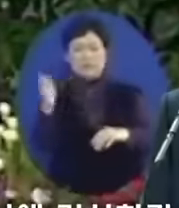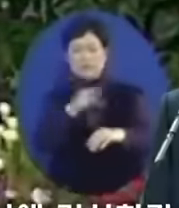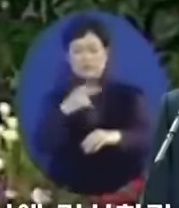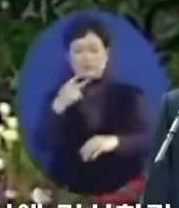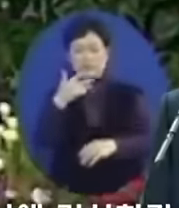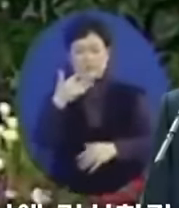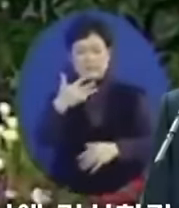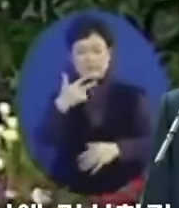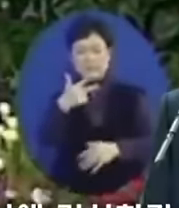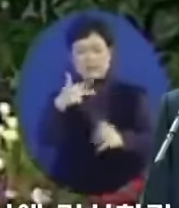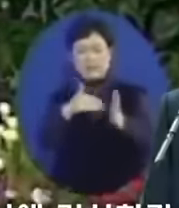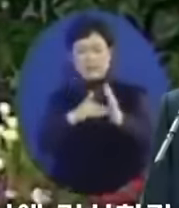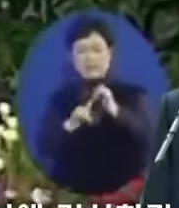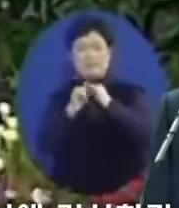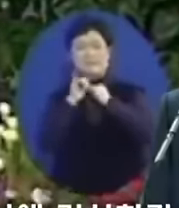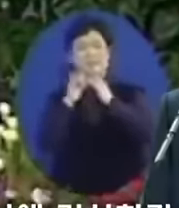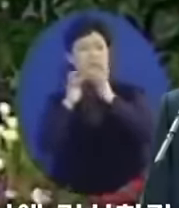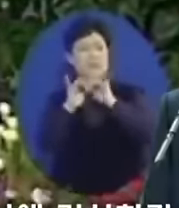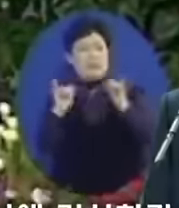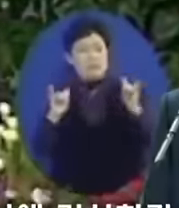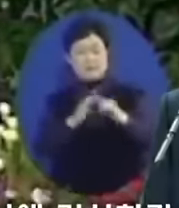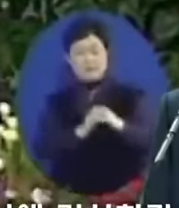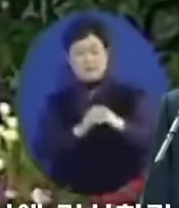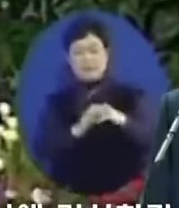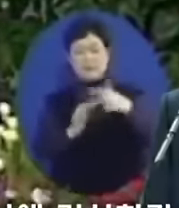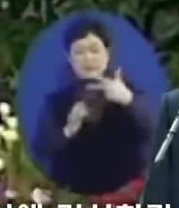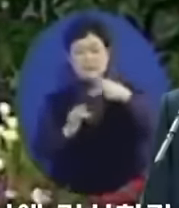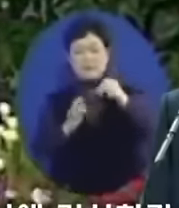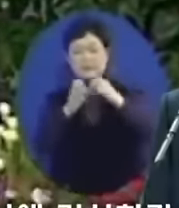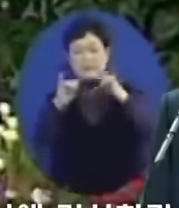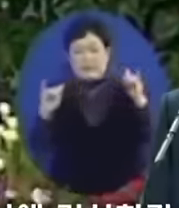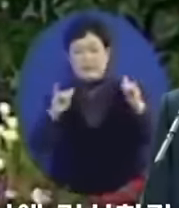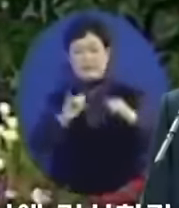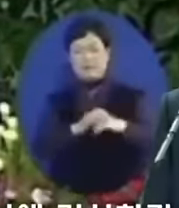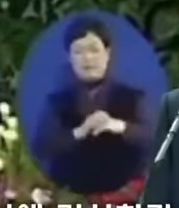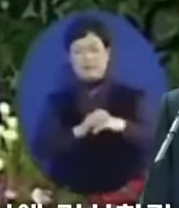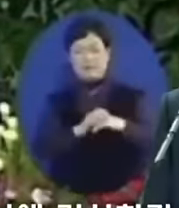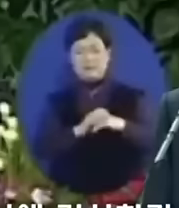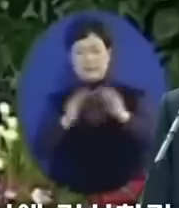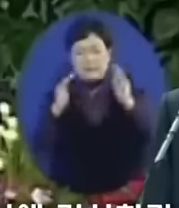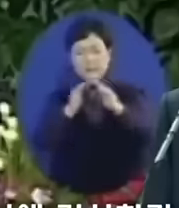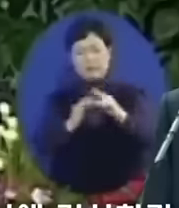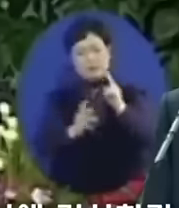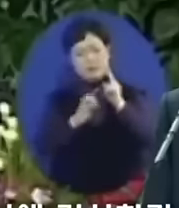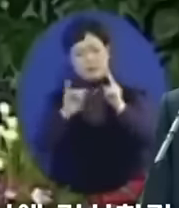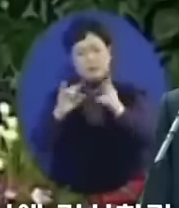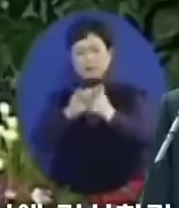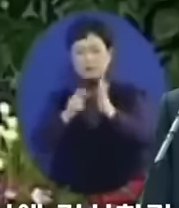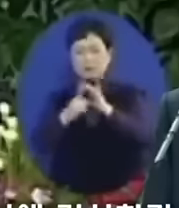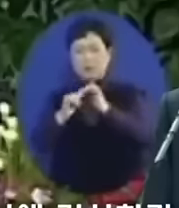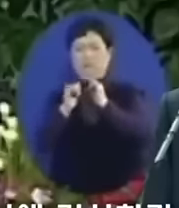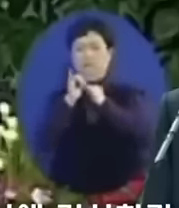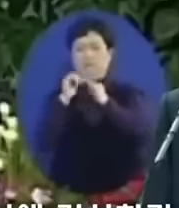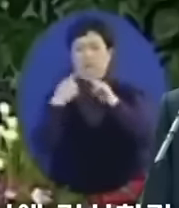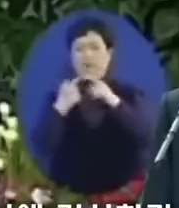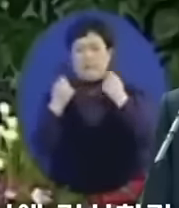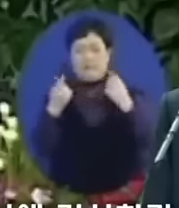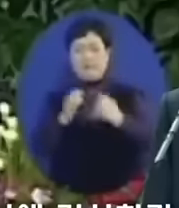2007년까지 우리나라에서 자살한 사망 사람은 약 7만 명으로 한 지역의 군이 자살로 사라진 것